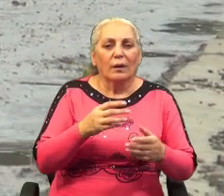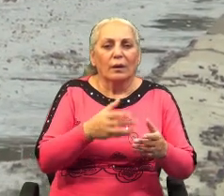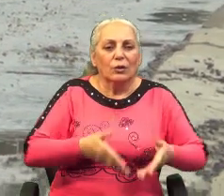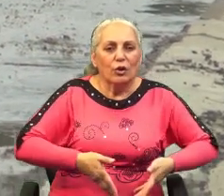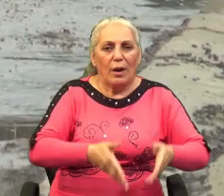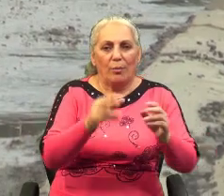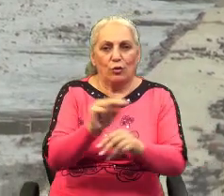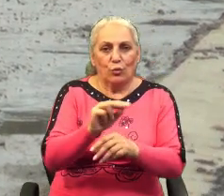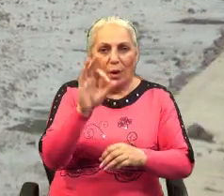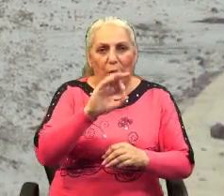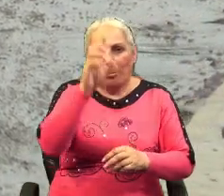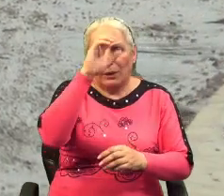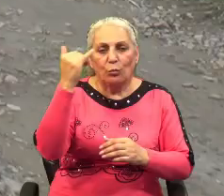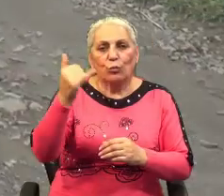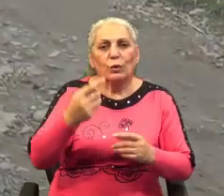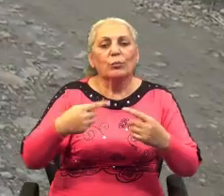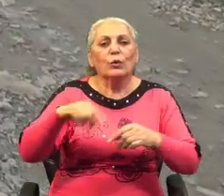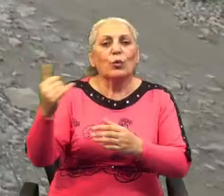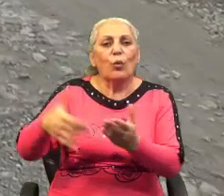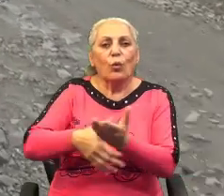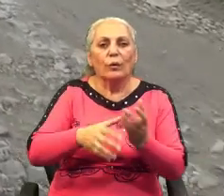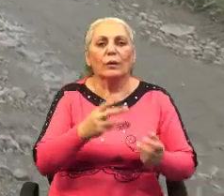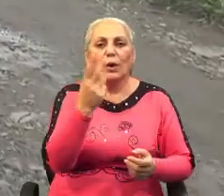պետական միջոցները 2018-ին կազմել է